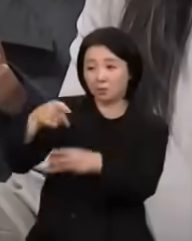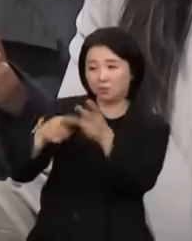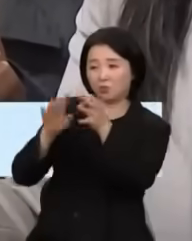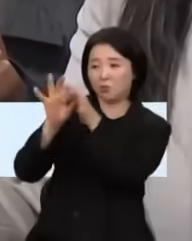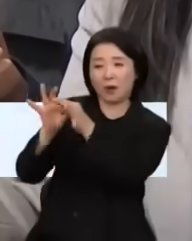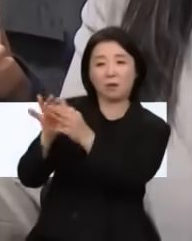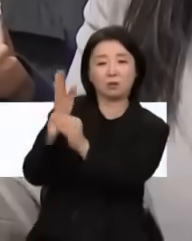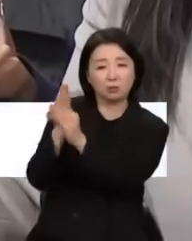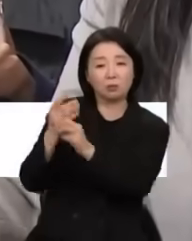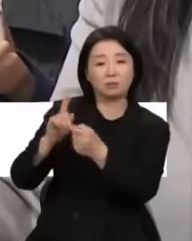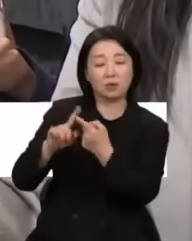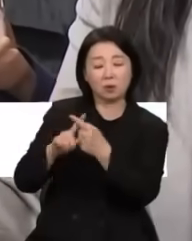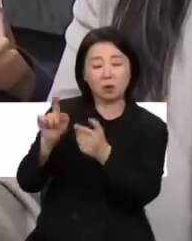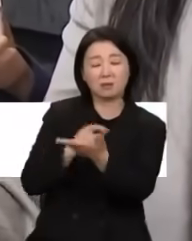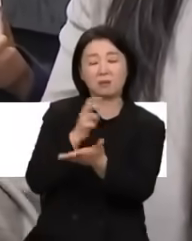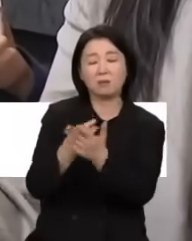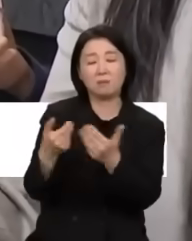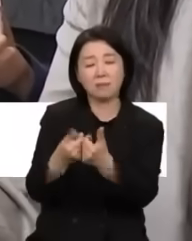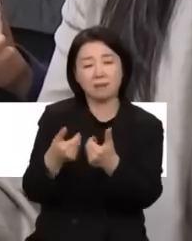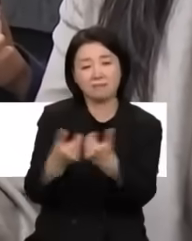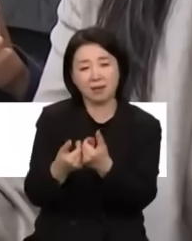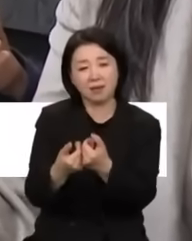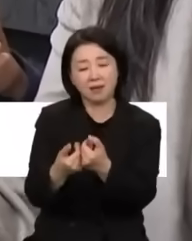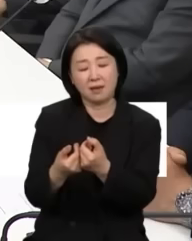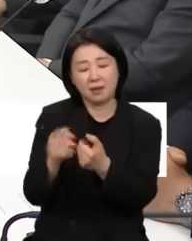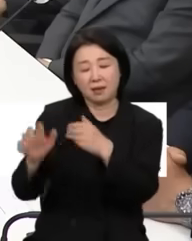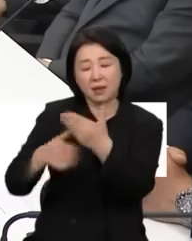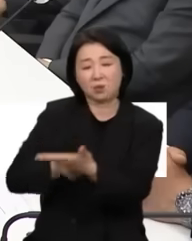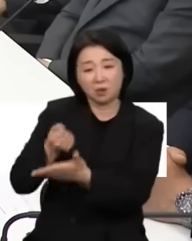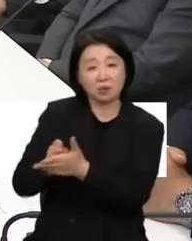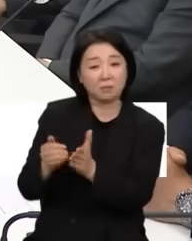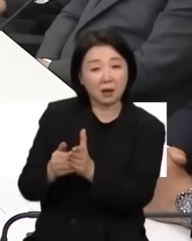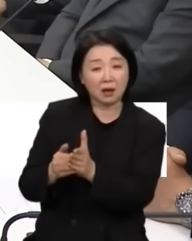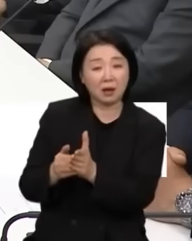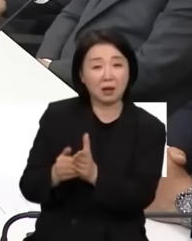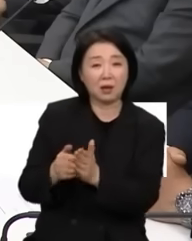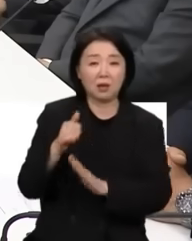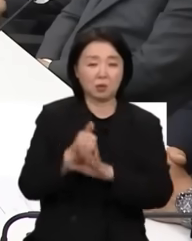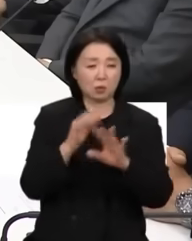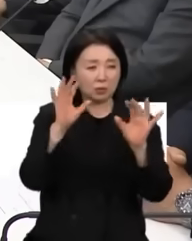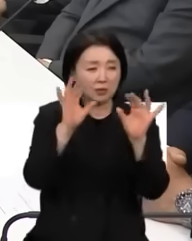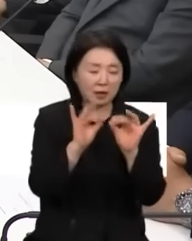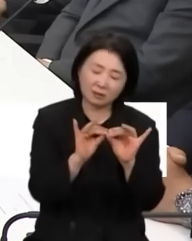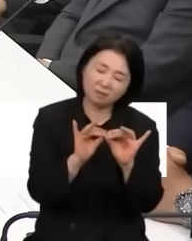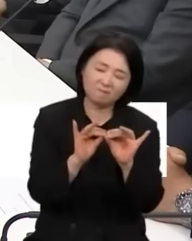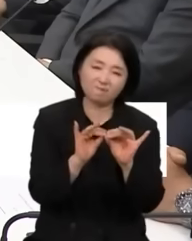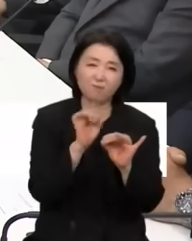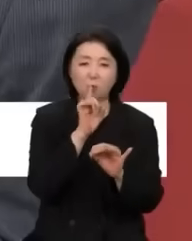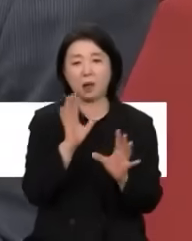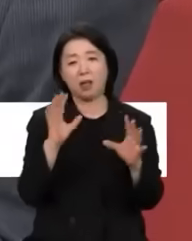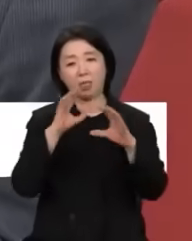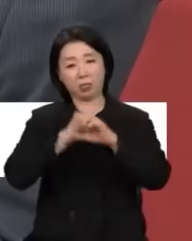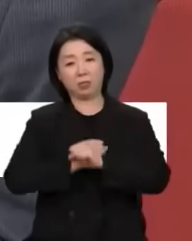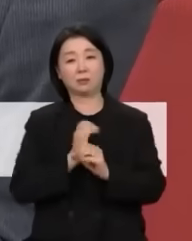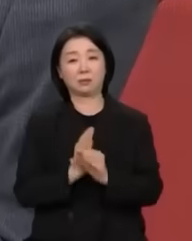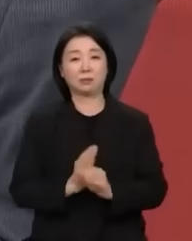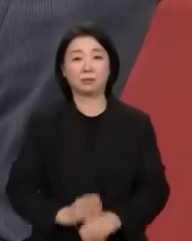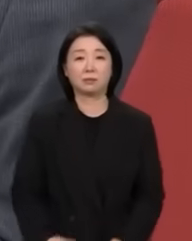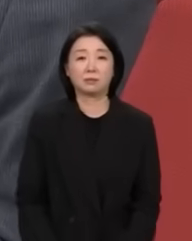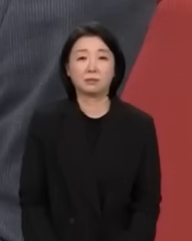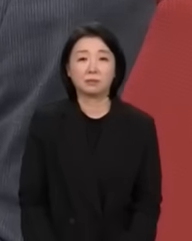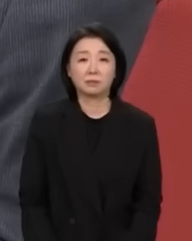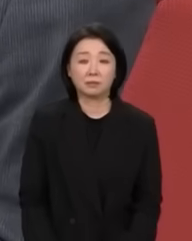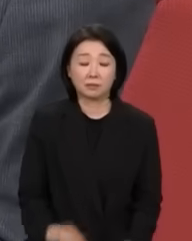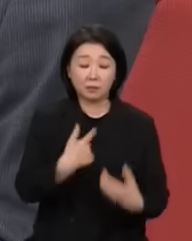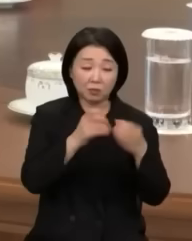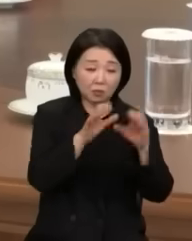의원들을 중심으로 특검법 반대가 당론으로 굳혀지는 분위기가 되면서 이 같은 찬성 목소리도 다소 약해진 걸로 파악이 됐습니다.